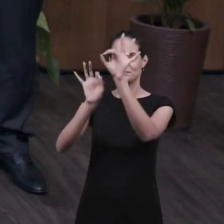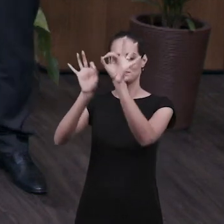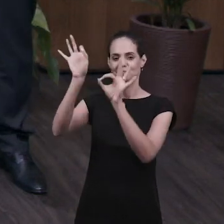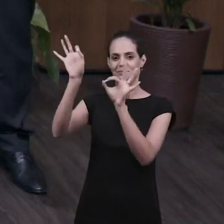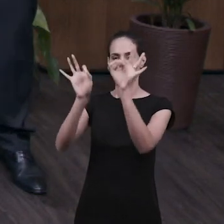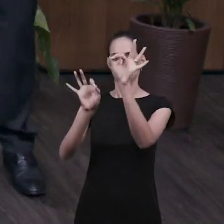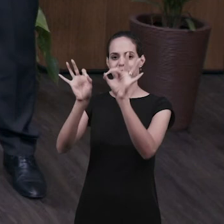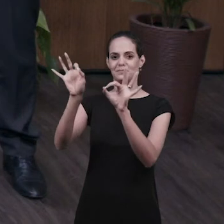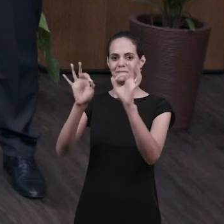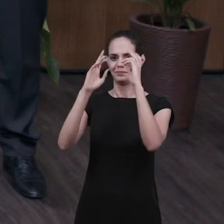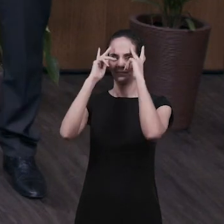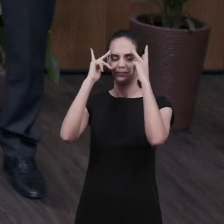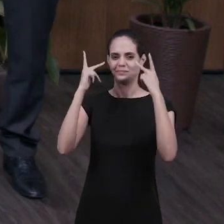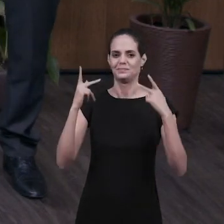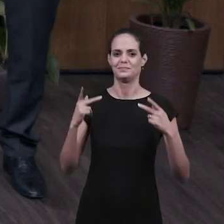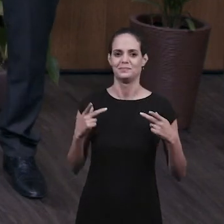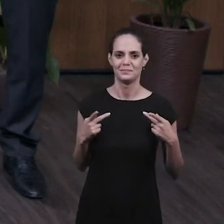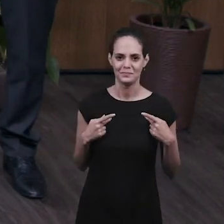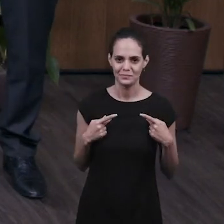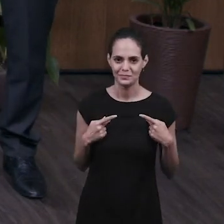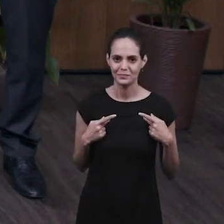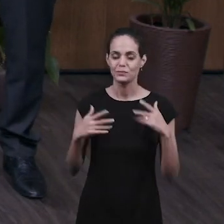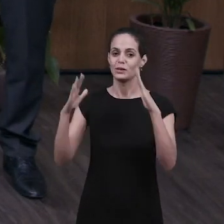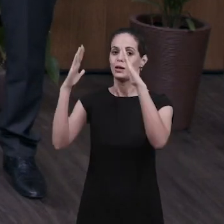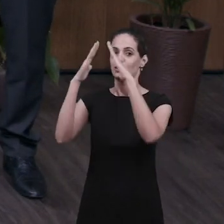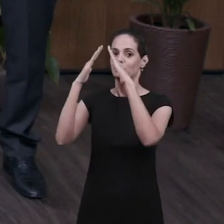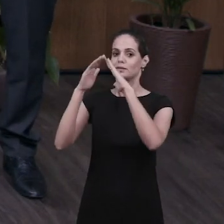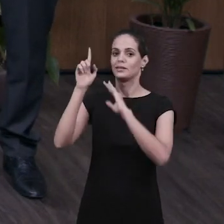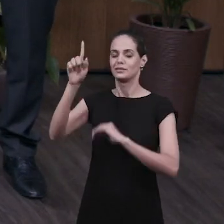l'homme, afin que l'homme puisse en elle